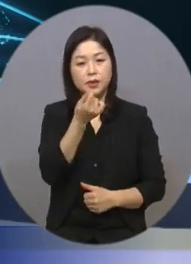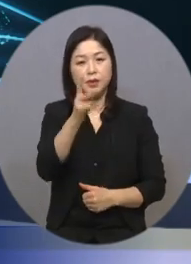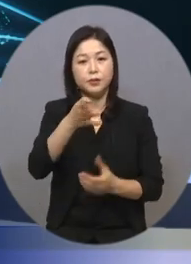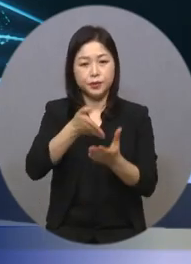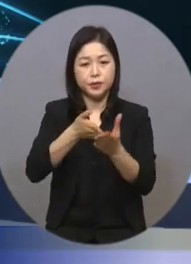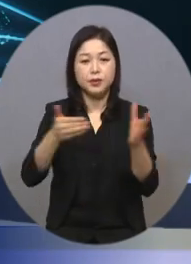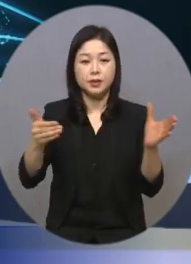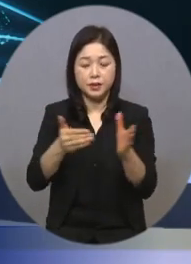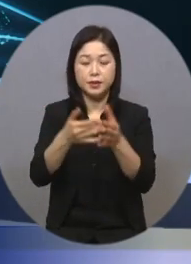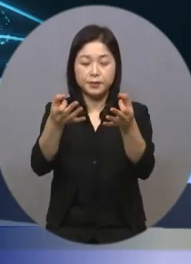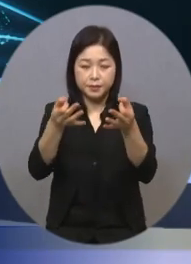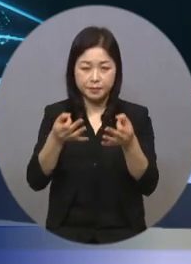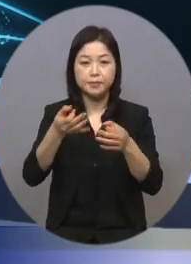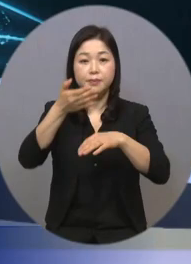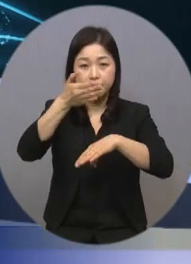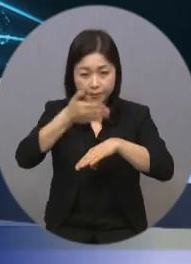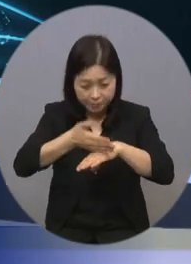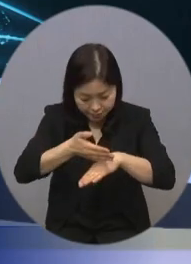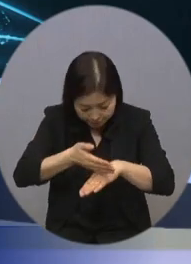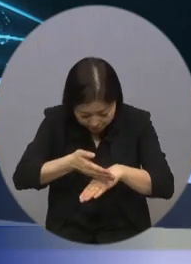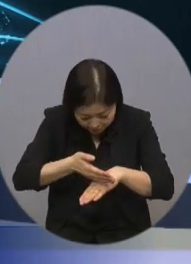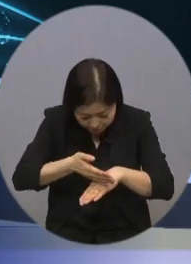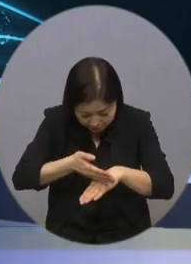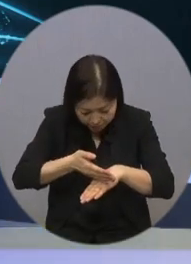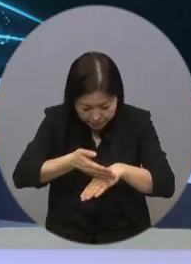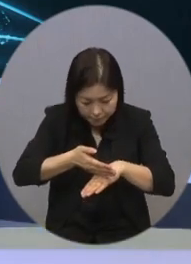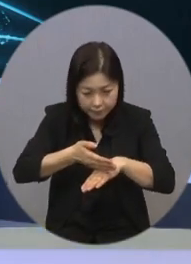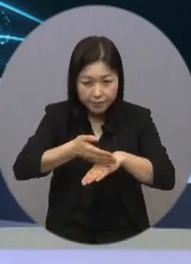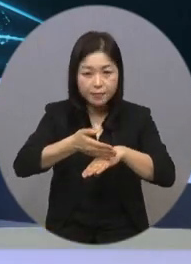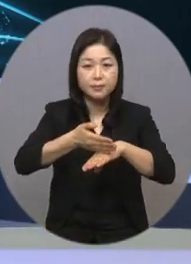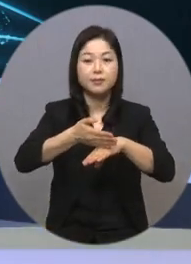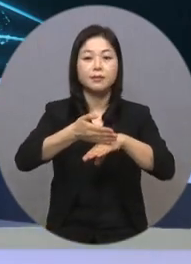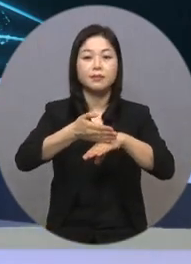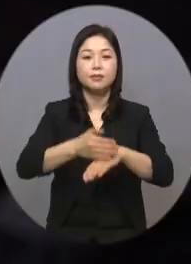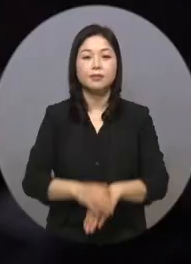뉴스를 마칩니다. 시청해주신 여러분 고맙습니다.